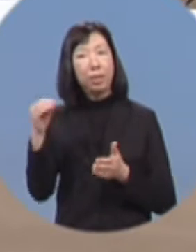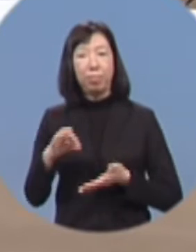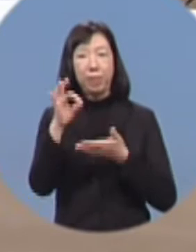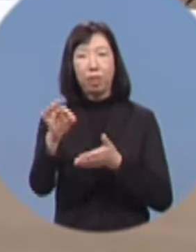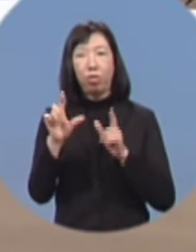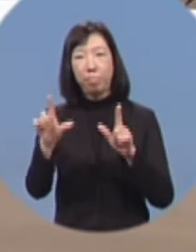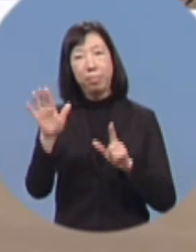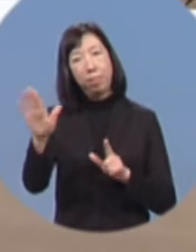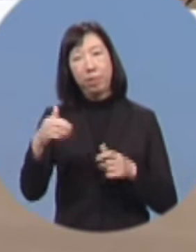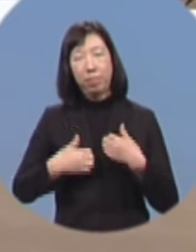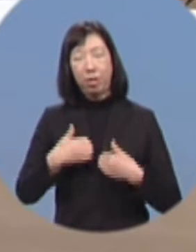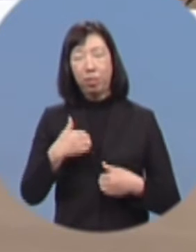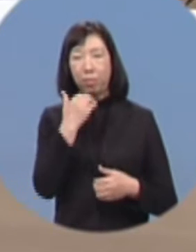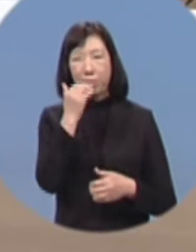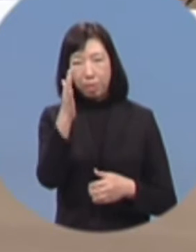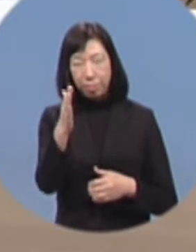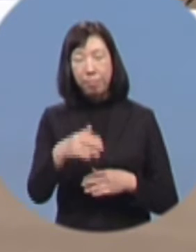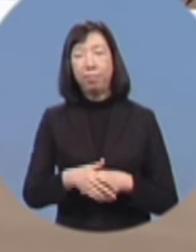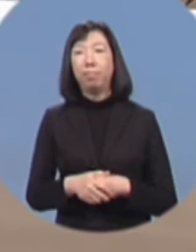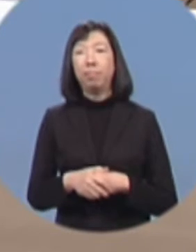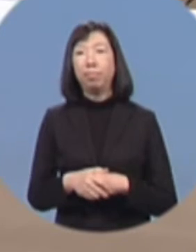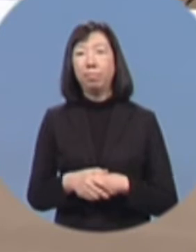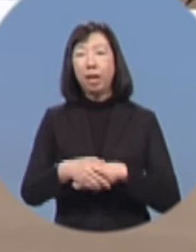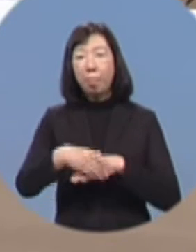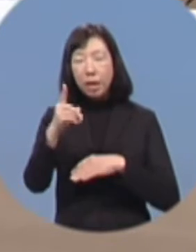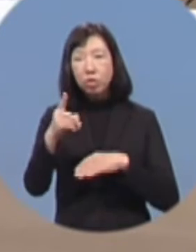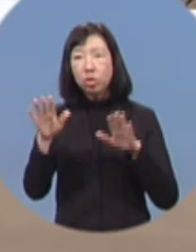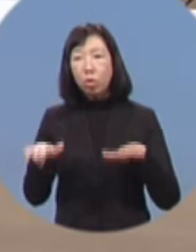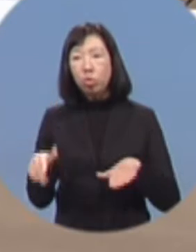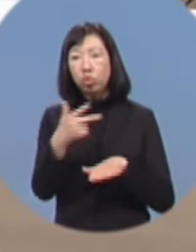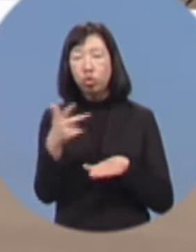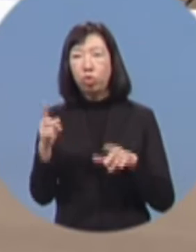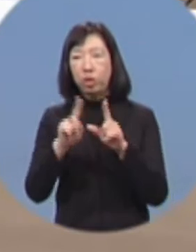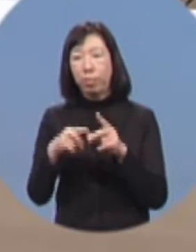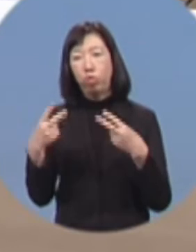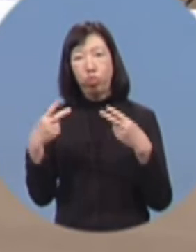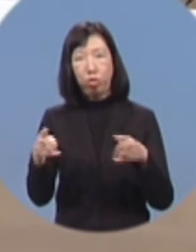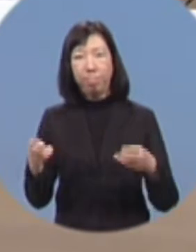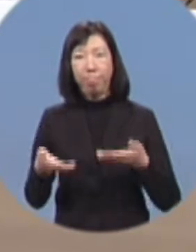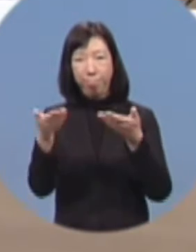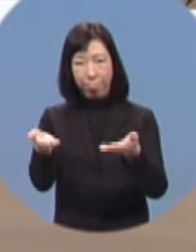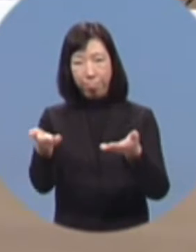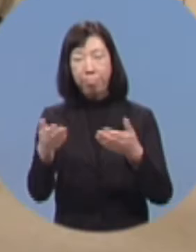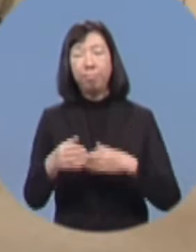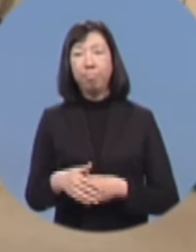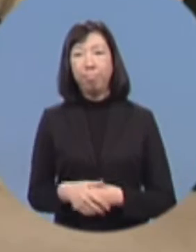には素敵なプレゼントのお知らせもありますので、お楽しみに。 まずは今週の千葉県の主な出来事をお伝えします。